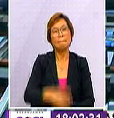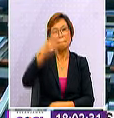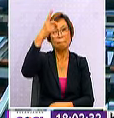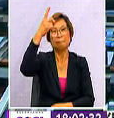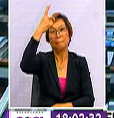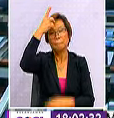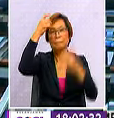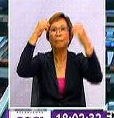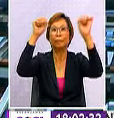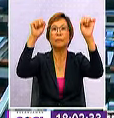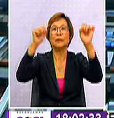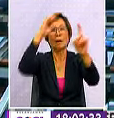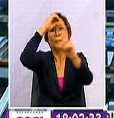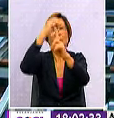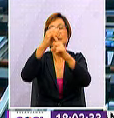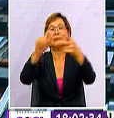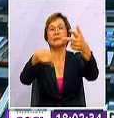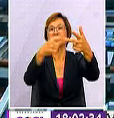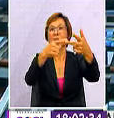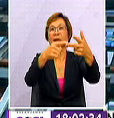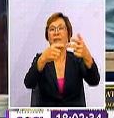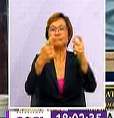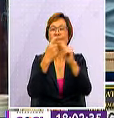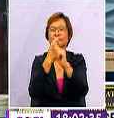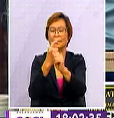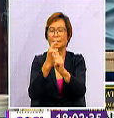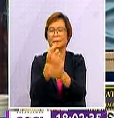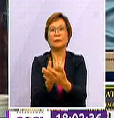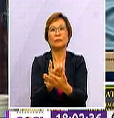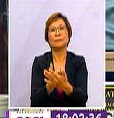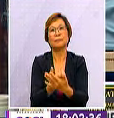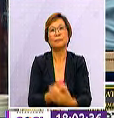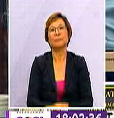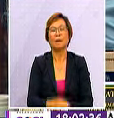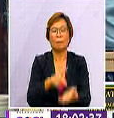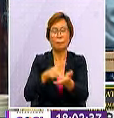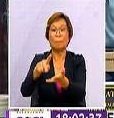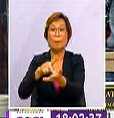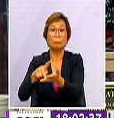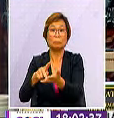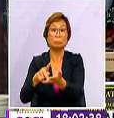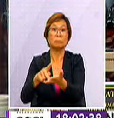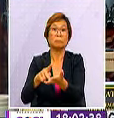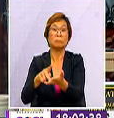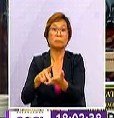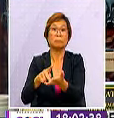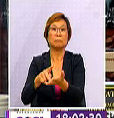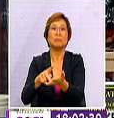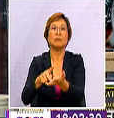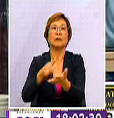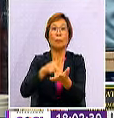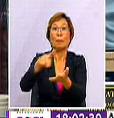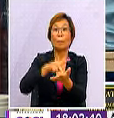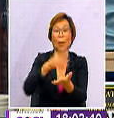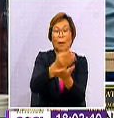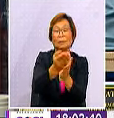Datuk Yang di-Pertua, matlamat ketiga ialah ketahanan ekonomi. Belanjawan ini akan dijajarkan kepada